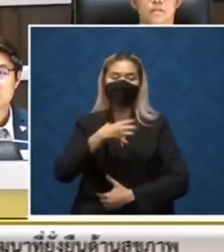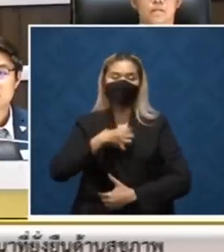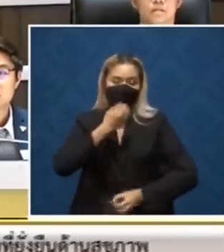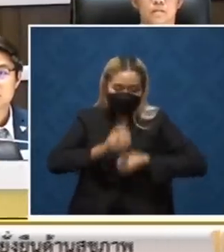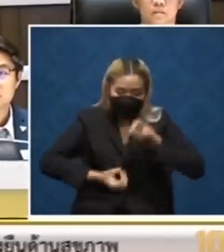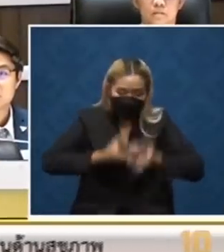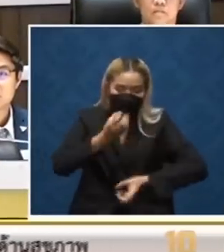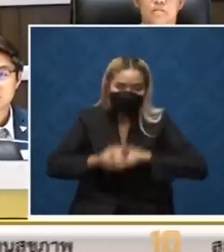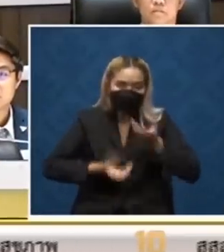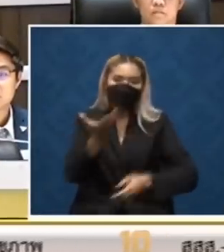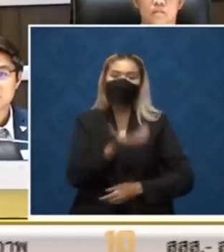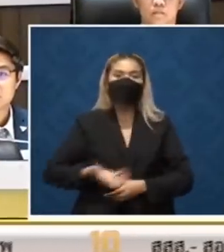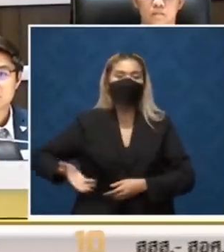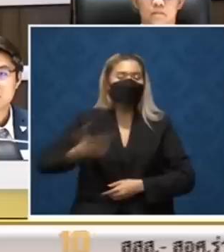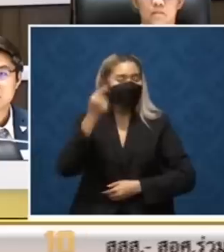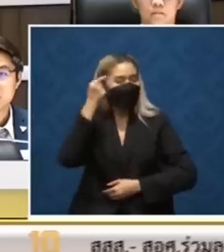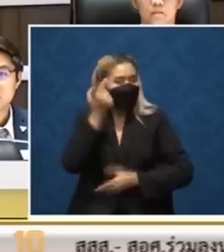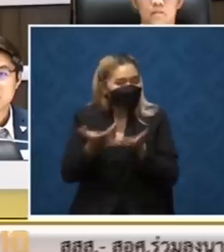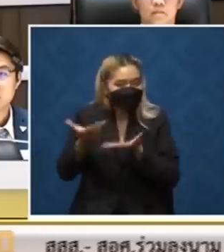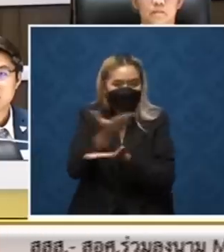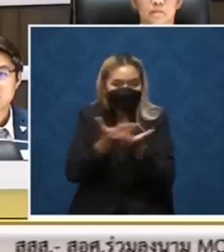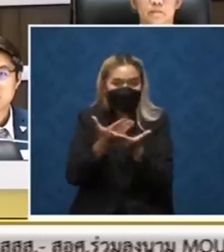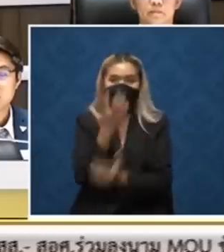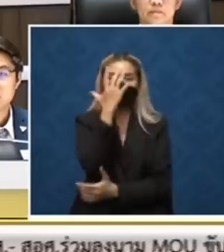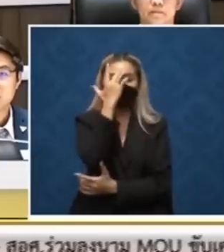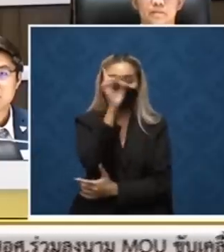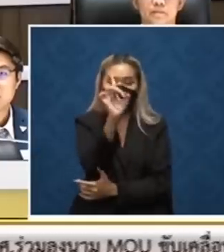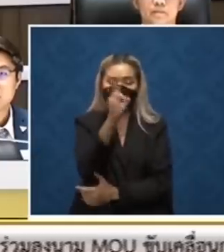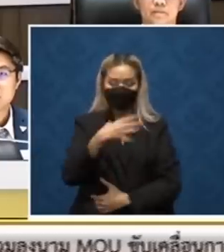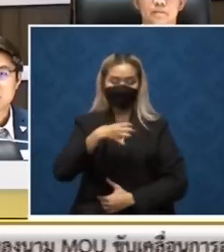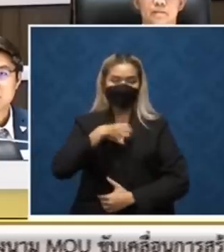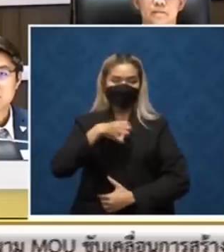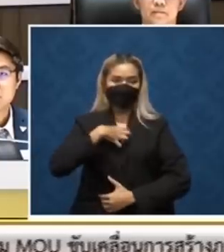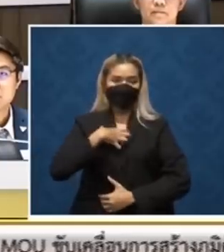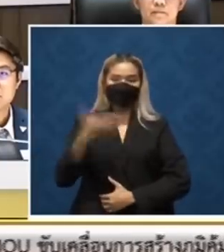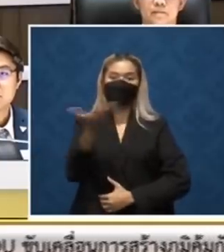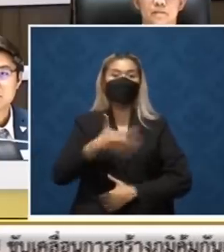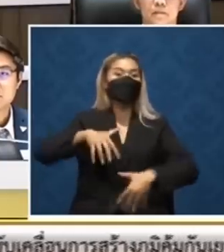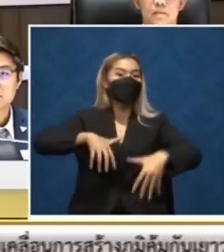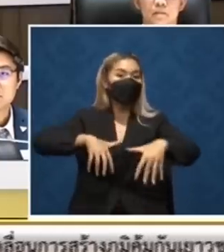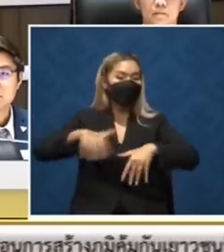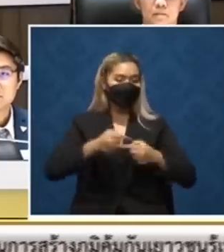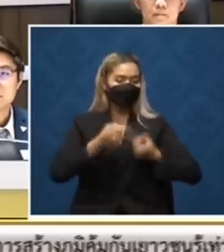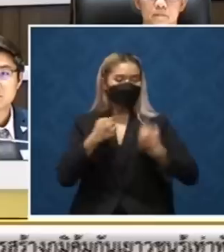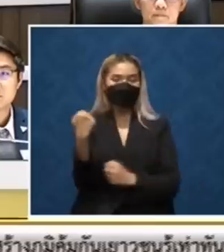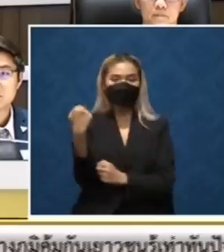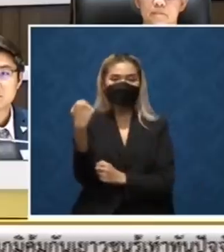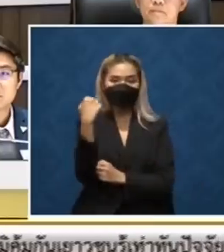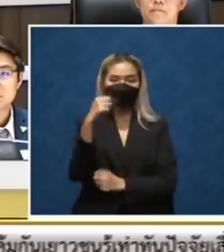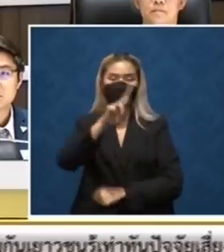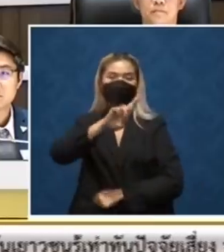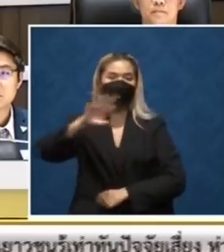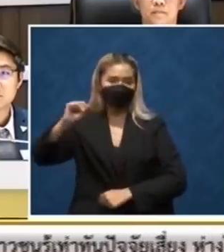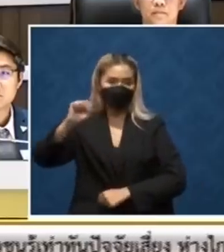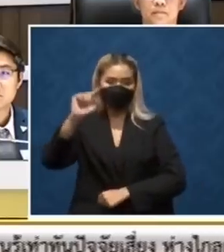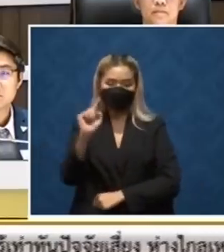ล้วก็มีคนเสนอคุณวิทยาแก้วประดายนะคะส.ส.บัญชีรายชื่อจากพรรครวมไทยสร้างชาติด้วยก็เลยต้องใช้เวลานะคะในการลงคะแนนเมื่อวาน